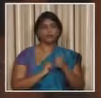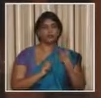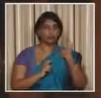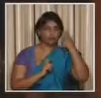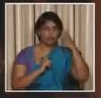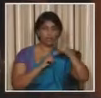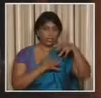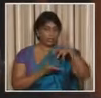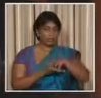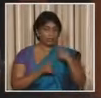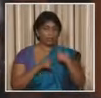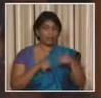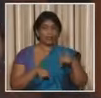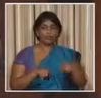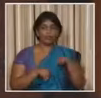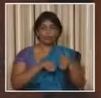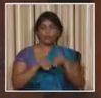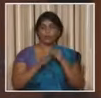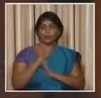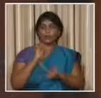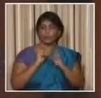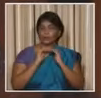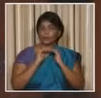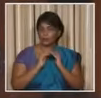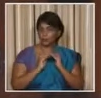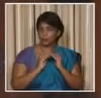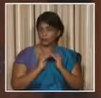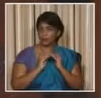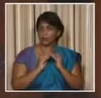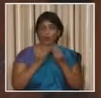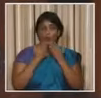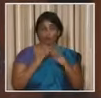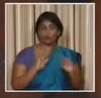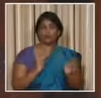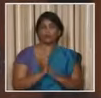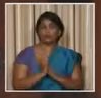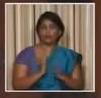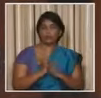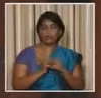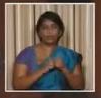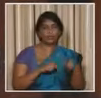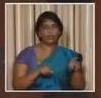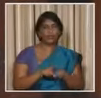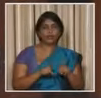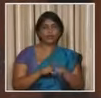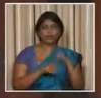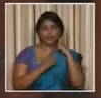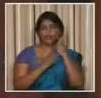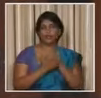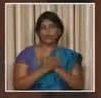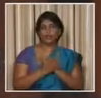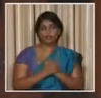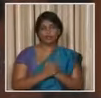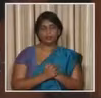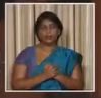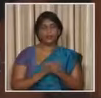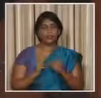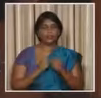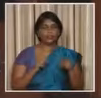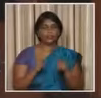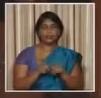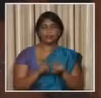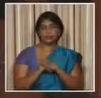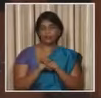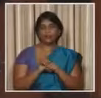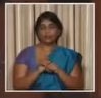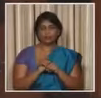විතර නෙවෙයි අද උදේ කෘෂිකර්ම අමාත්‍යාංශයේ මේ උපදේශක කාර්ක සභාව තිබ්බ හැම දිස්ත්‍රික්කෙම ආපු මන්ත්‍රීවරු කියනවා තමන්ගේ ගොවියගේ